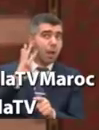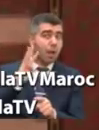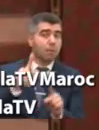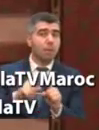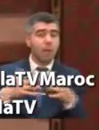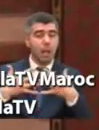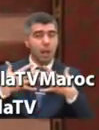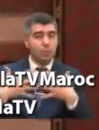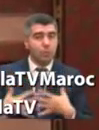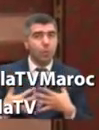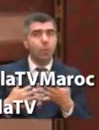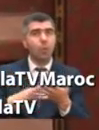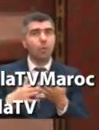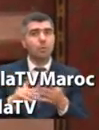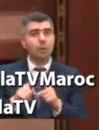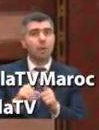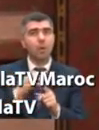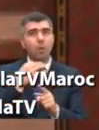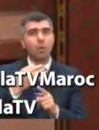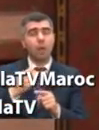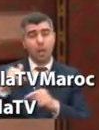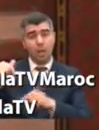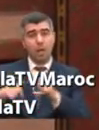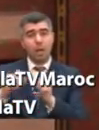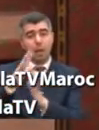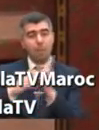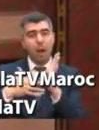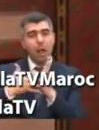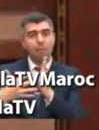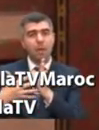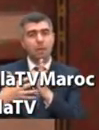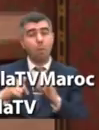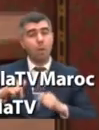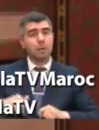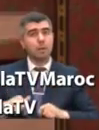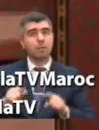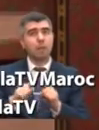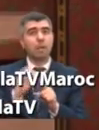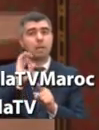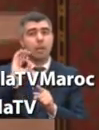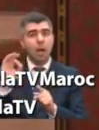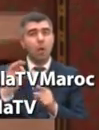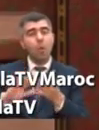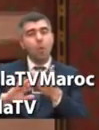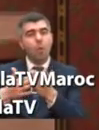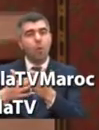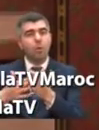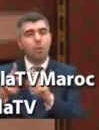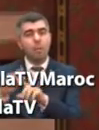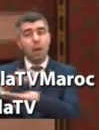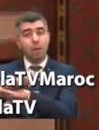لاباري خصني هاد لاباري. لما كنجي الاداره تيقول لي راه كاين خريطه صحيه سيد الوزير، راه ها اللي خاص في المستشفى الاقليمي وها اللي خاص في